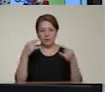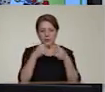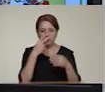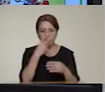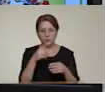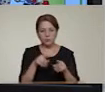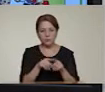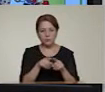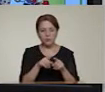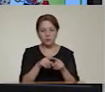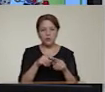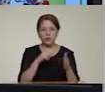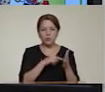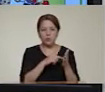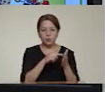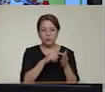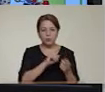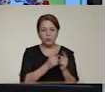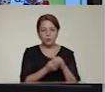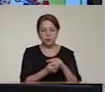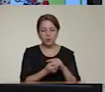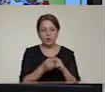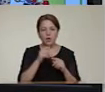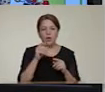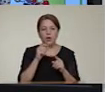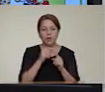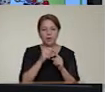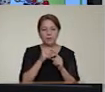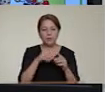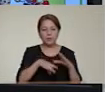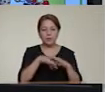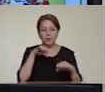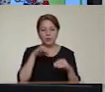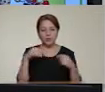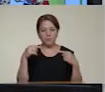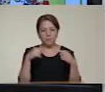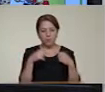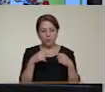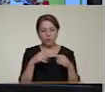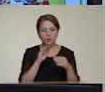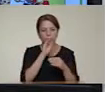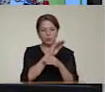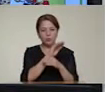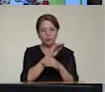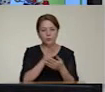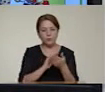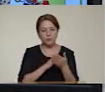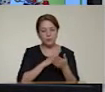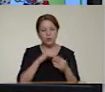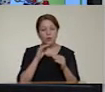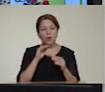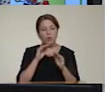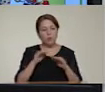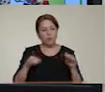turibsiz, demak, biz nuqtalar o'rniga harflarni tanlab, mos keladiganini qo'ydik. Bolalar so'zida